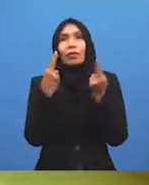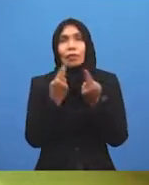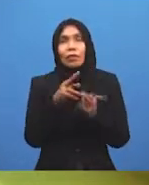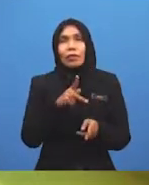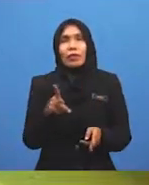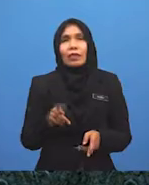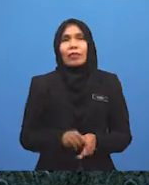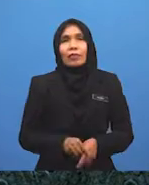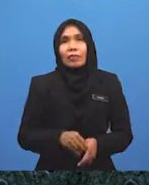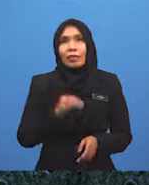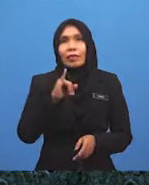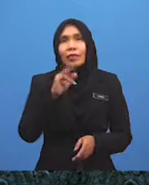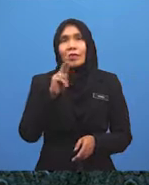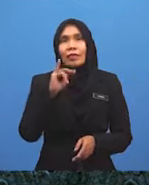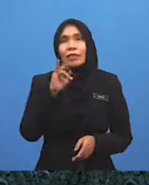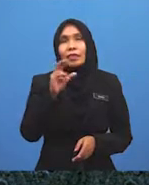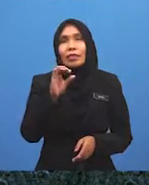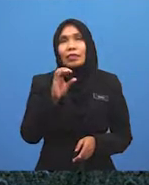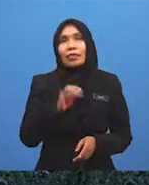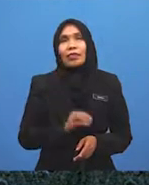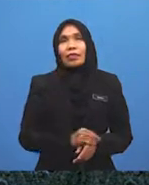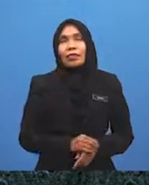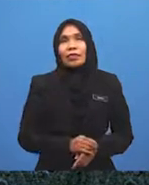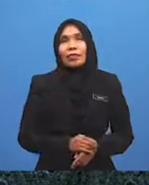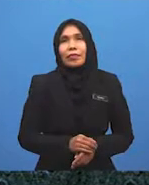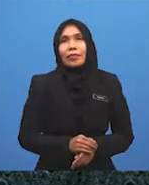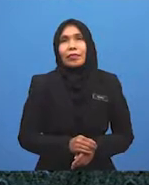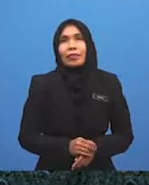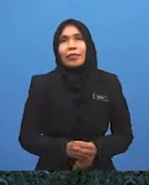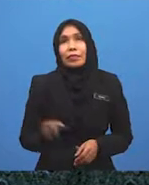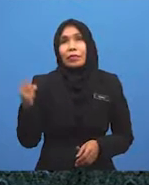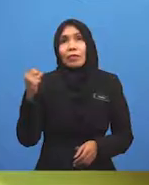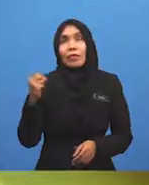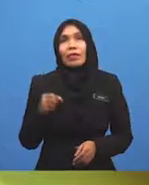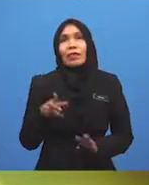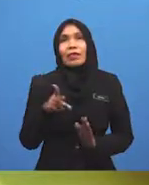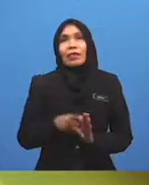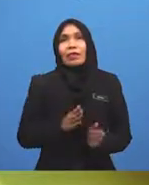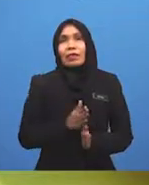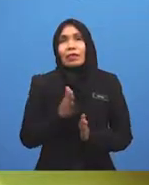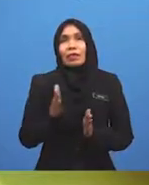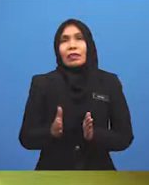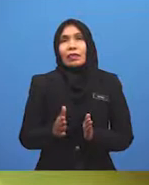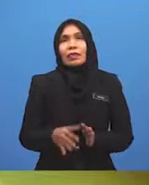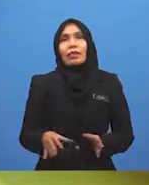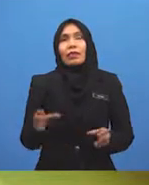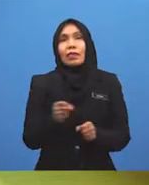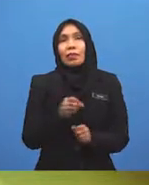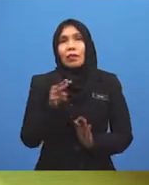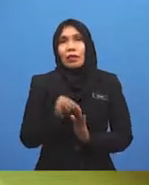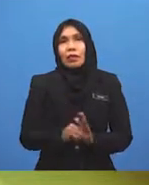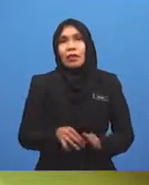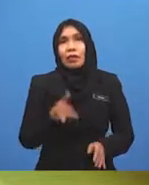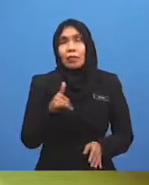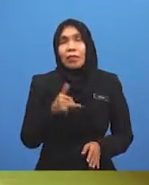yang berkualiti. Semangat kejiranan dapat memainkan peranan yang amat penting